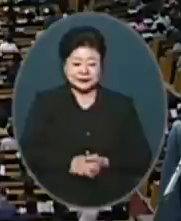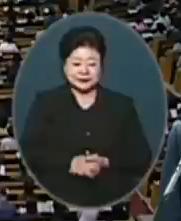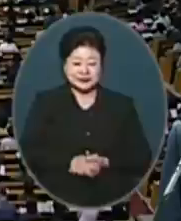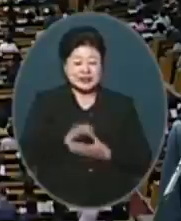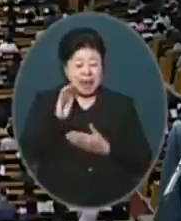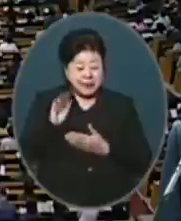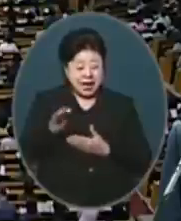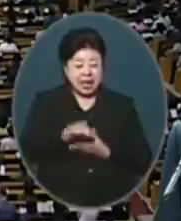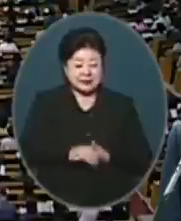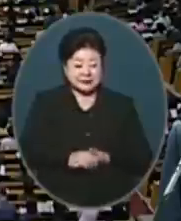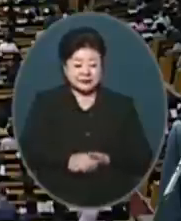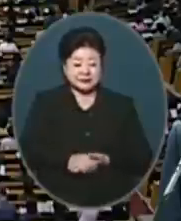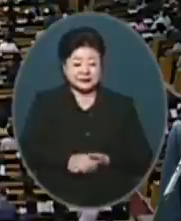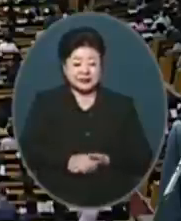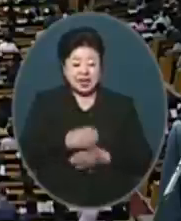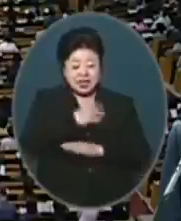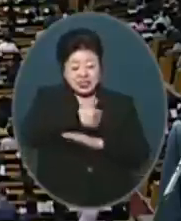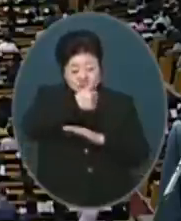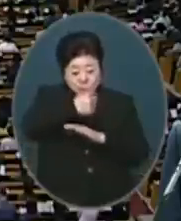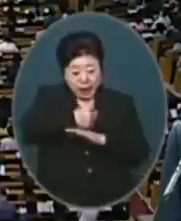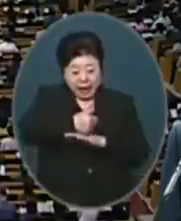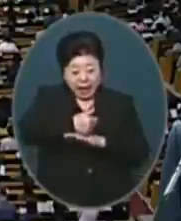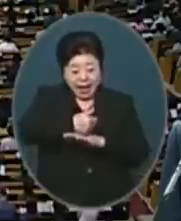그 다음에 그리스도의